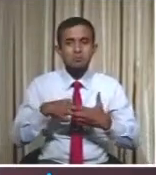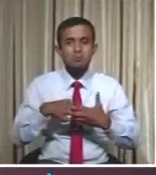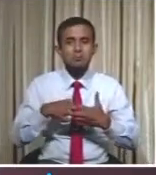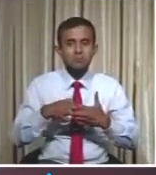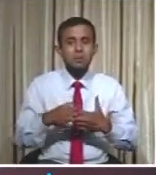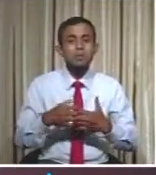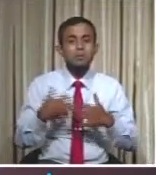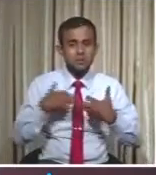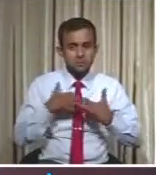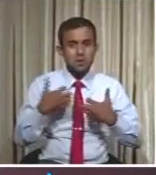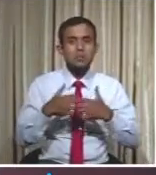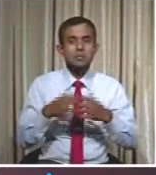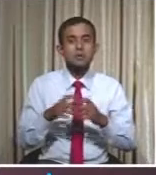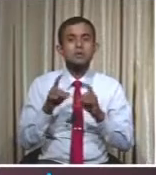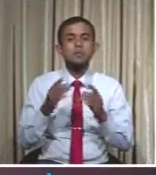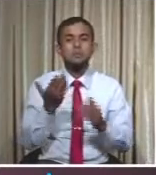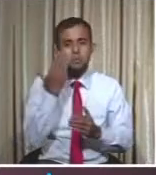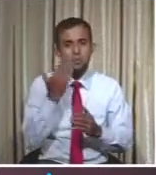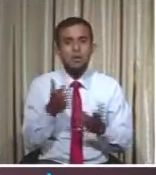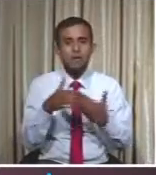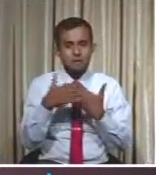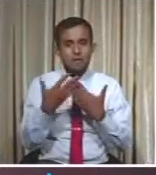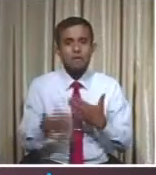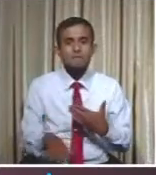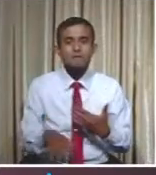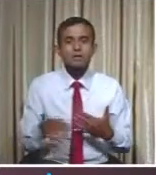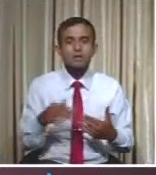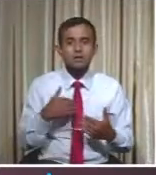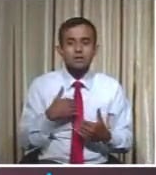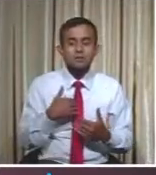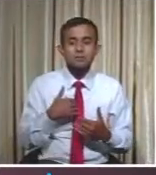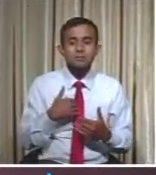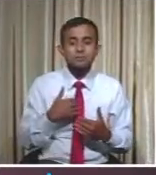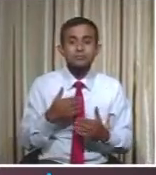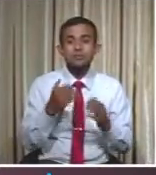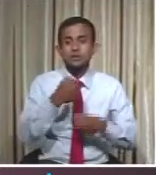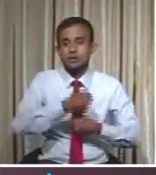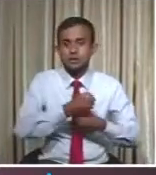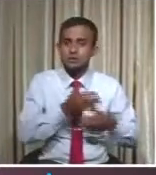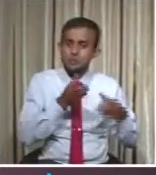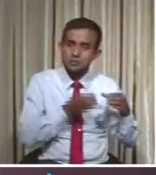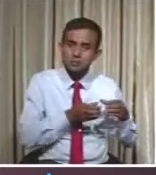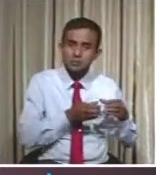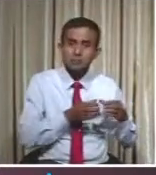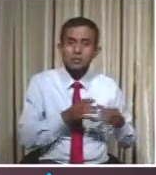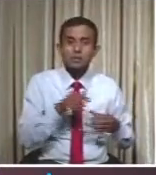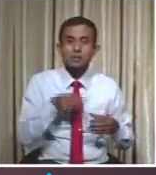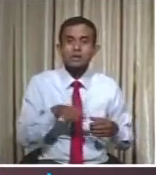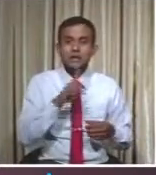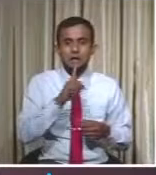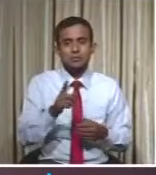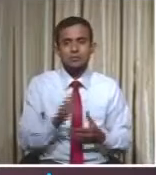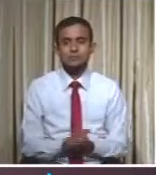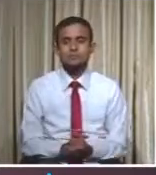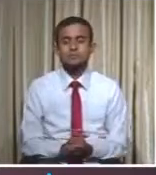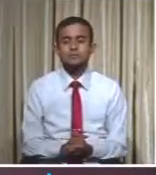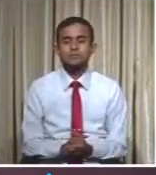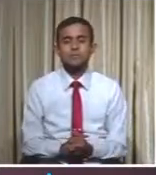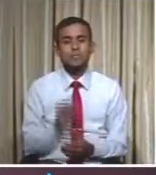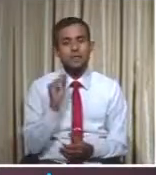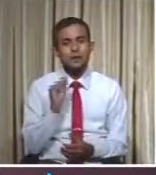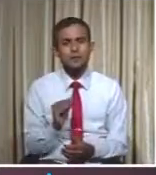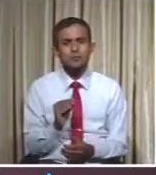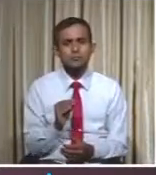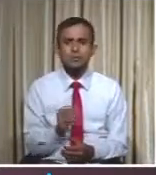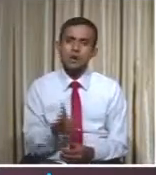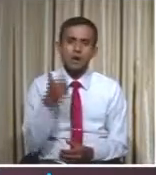මේ අර්බුදය අපිටත් මූණ දෙන්න සිද්ධ වෙලා තියෙනවා කියන එක ආණ්ඩුව පැත්තෙන් කියන දෙයක් නමුත්